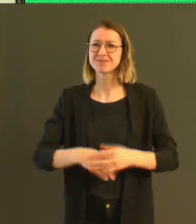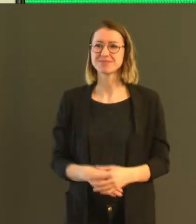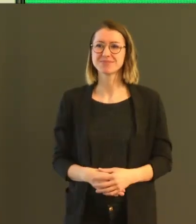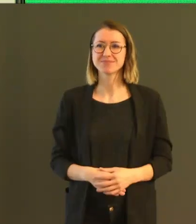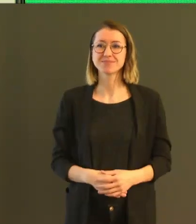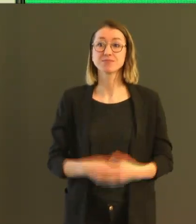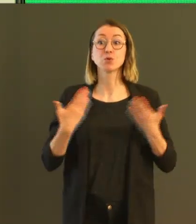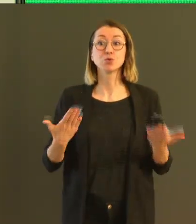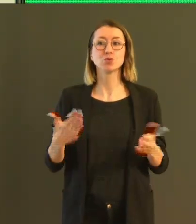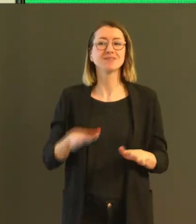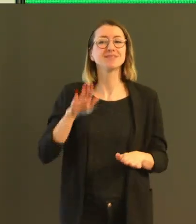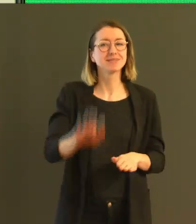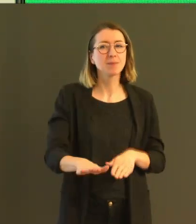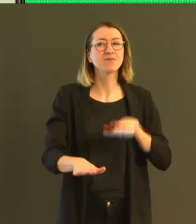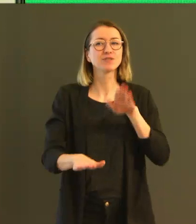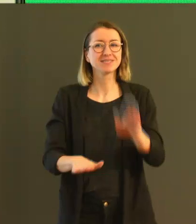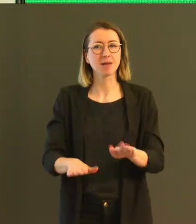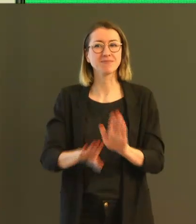dingues